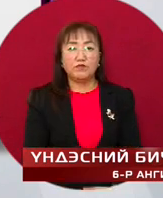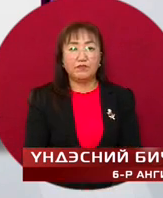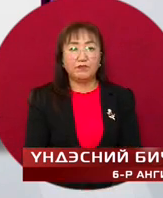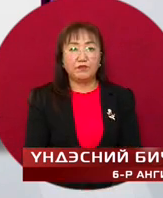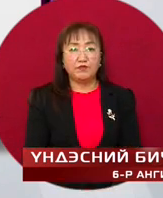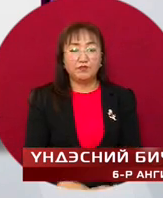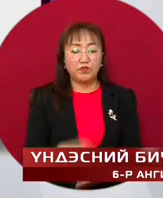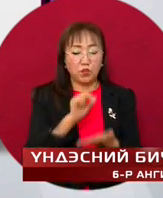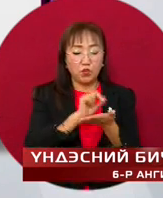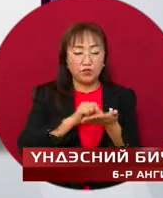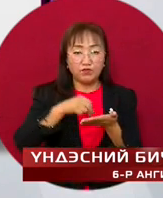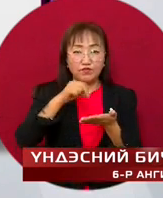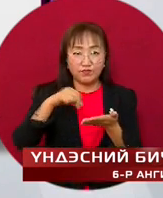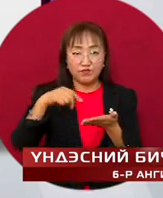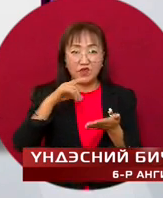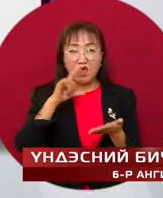Үзгээр бичлээ.